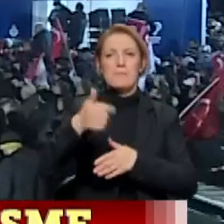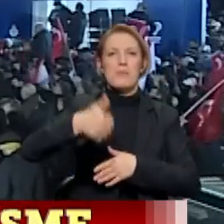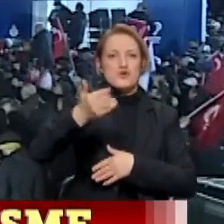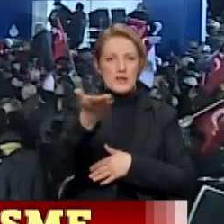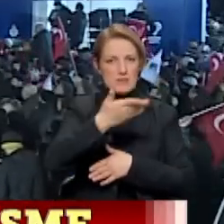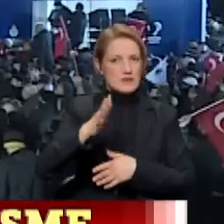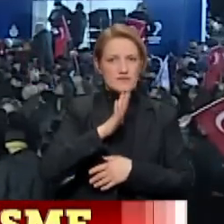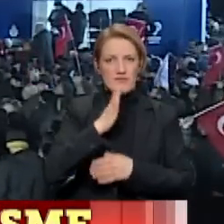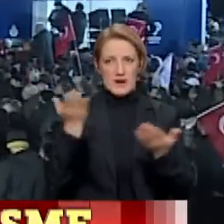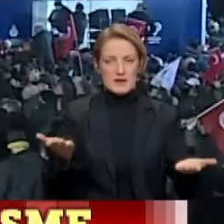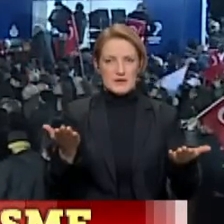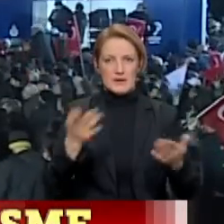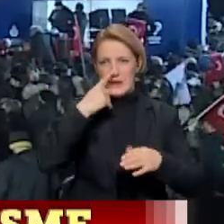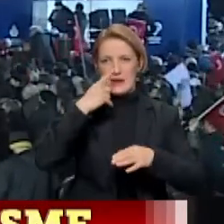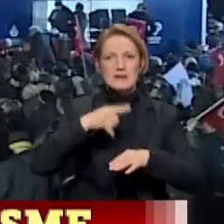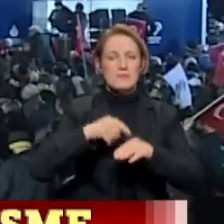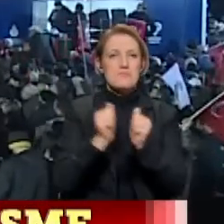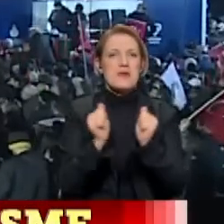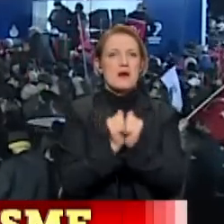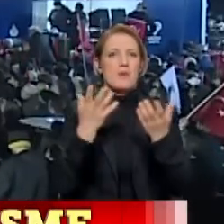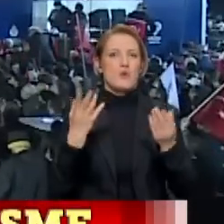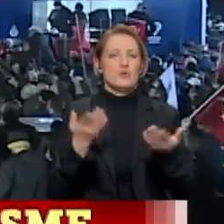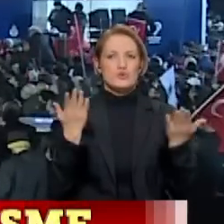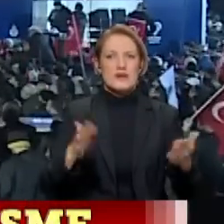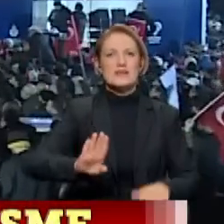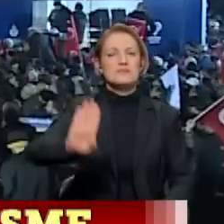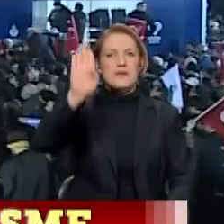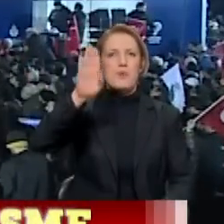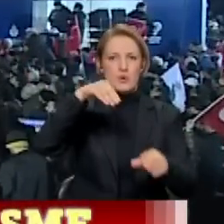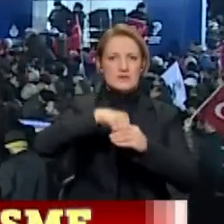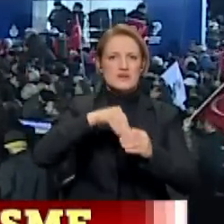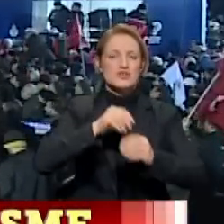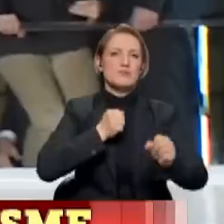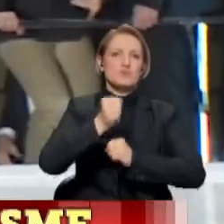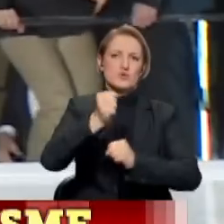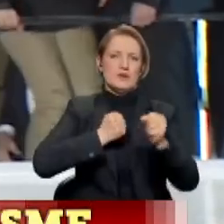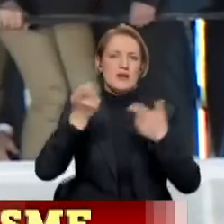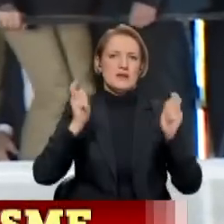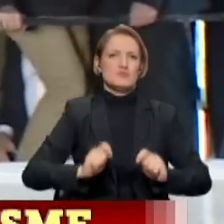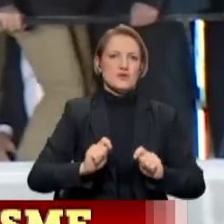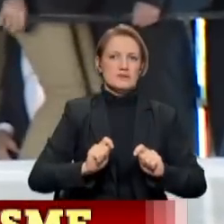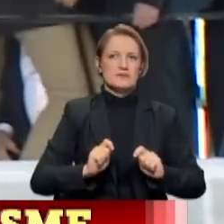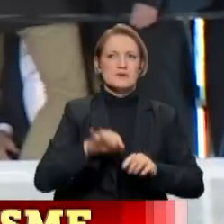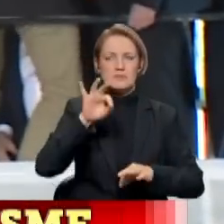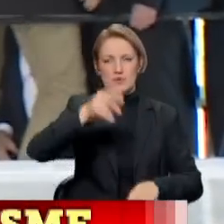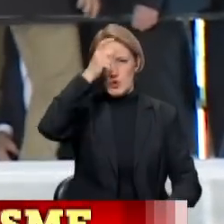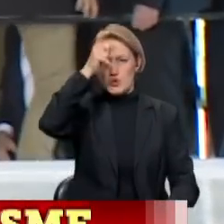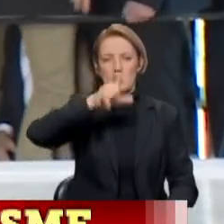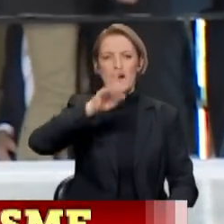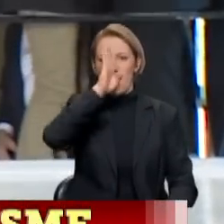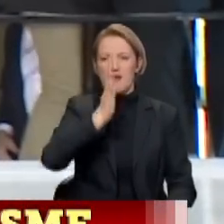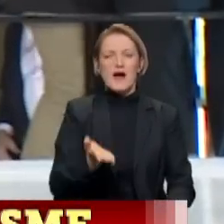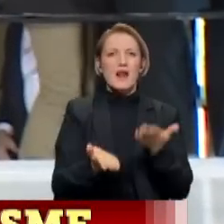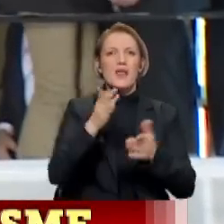de var. Bir arada olacağız. Demokrasi için mücadele edeceğiz. Bu ülkenin